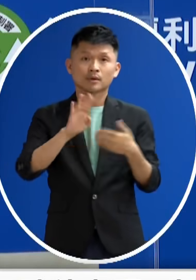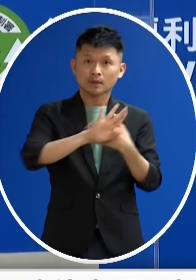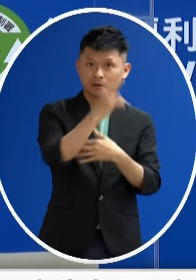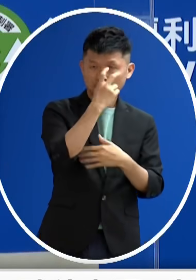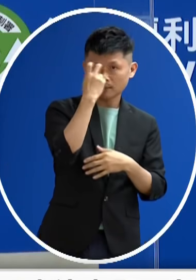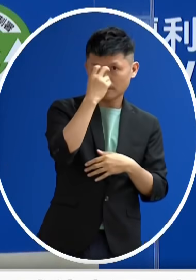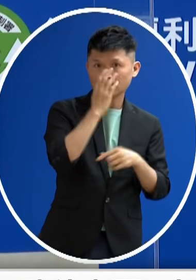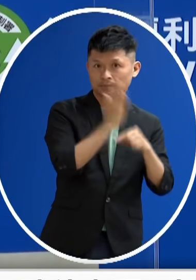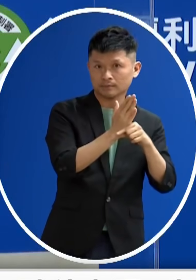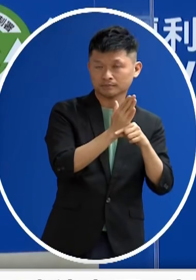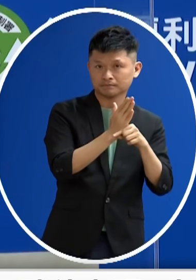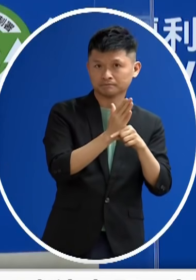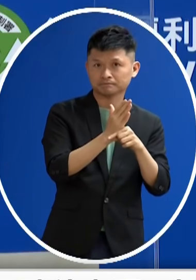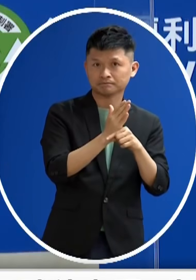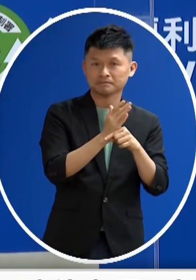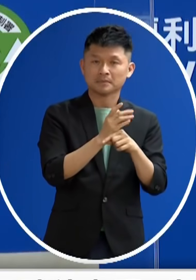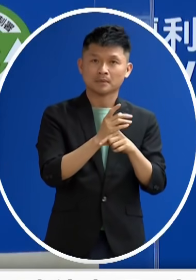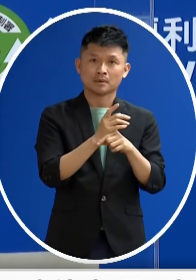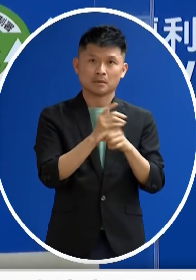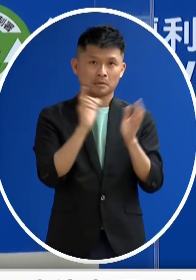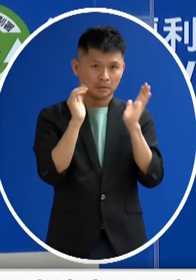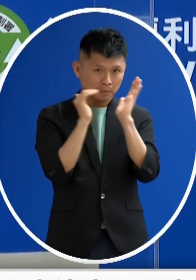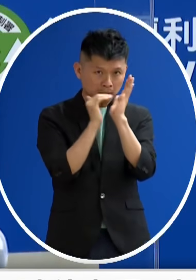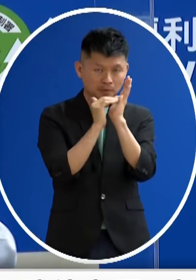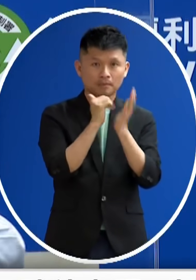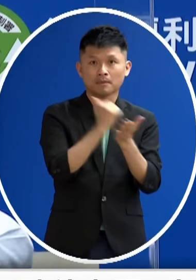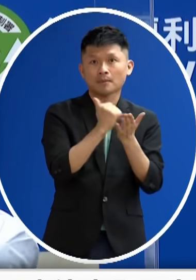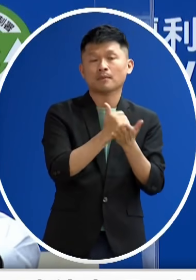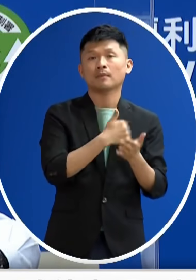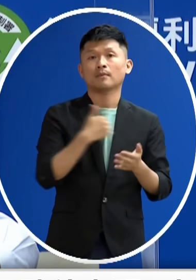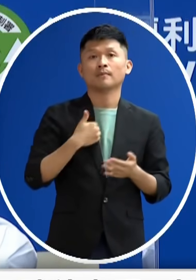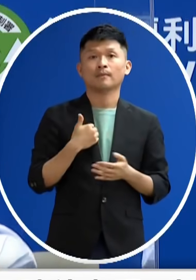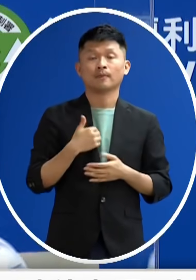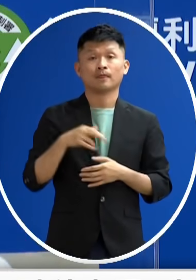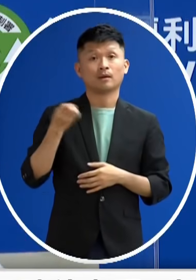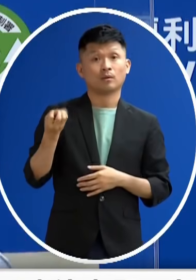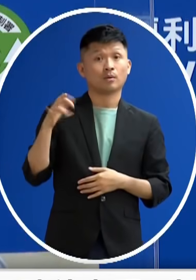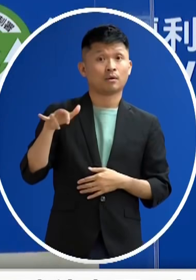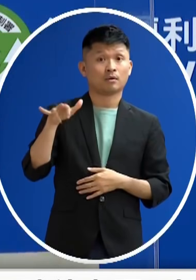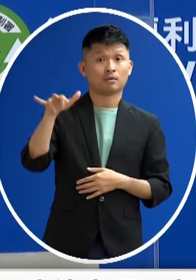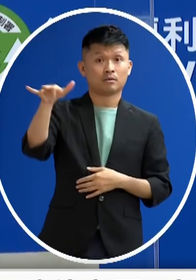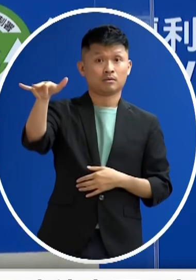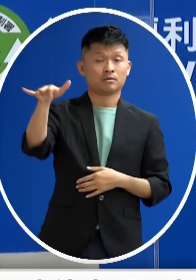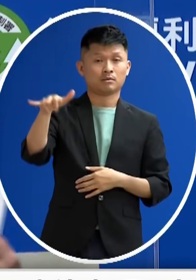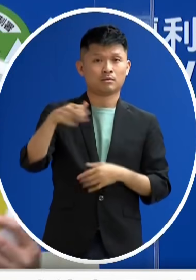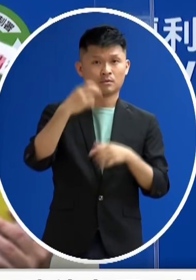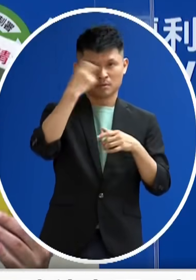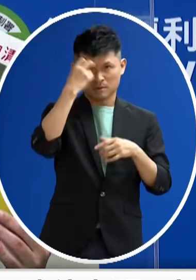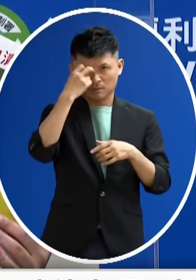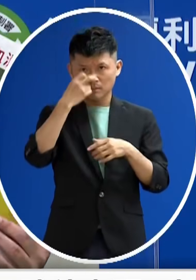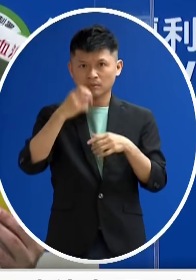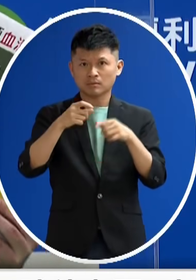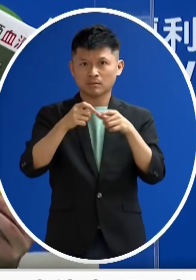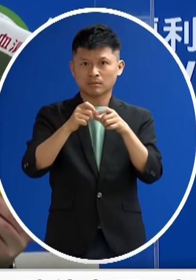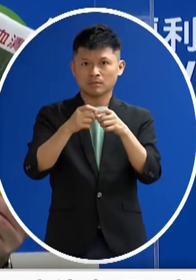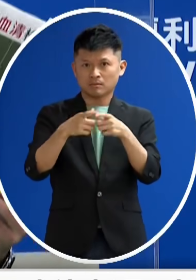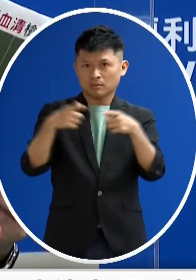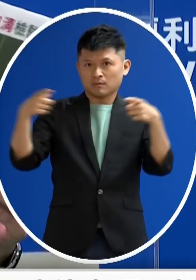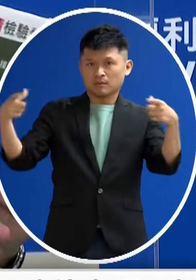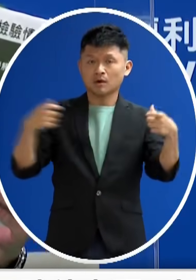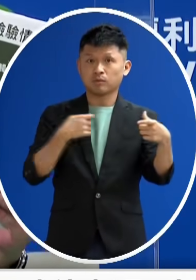有结果出来。那华航的一个扩大采检的方案现在已